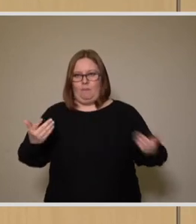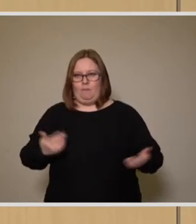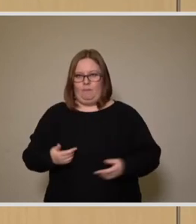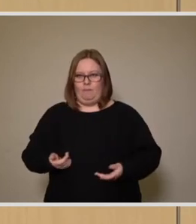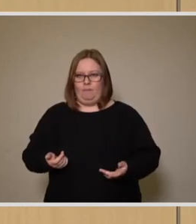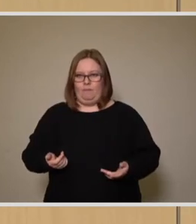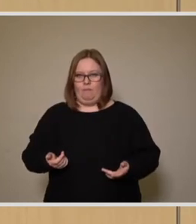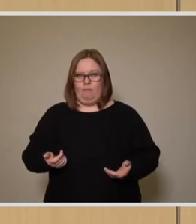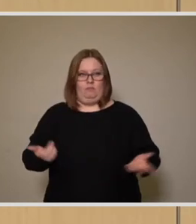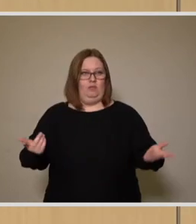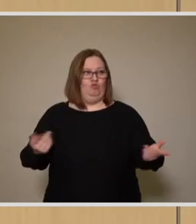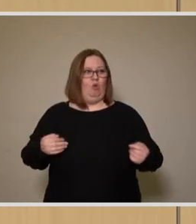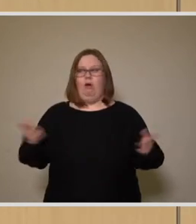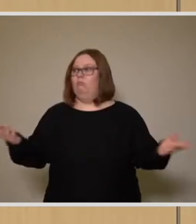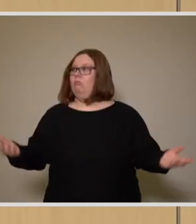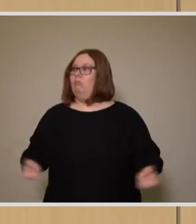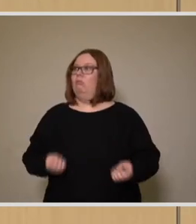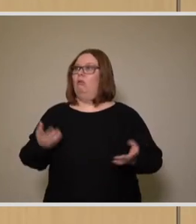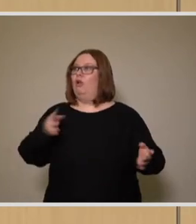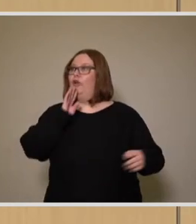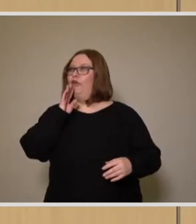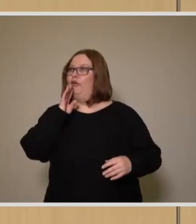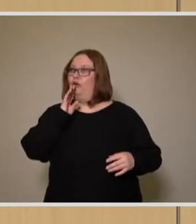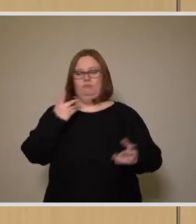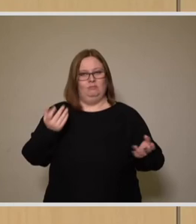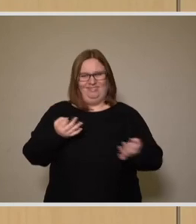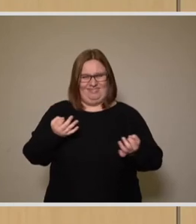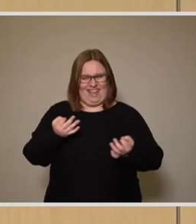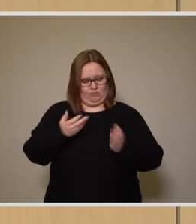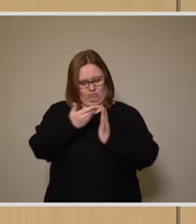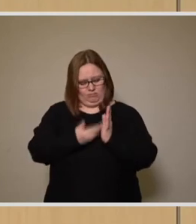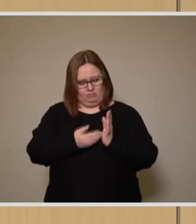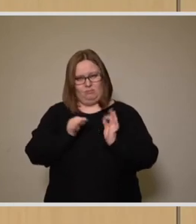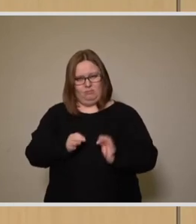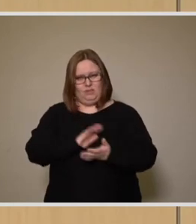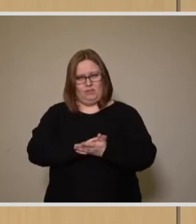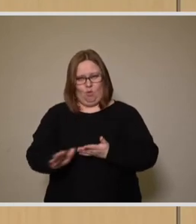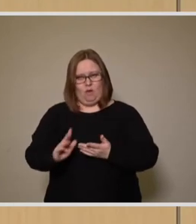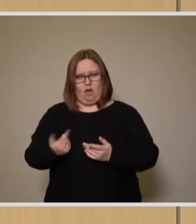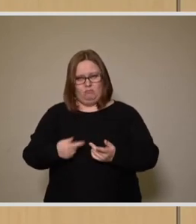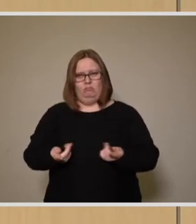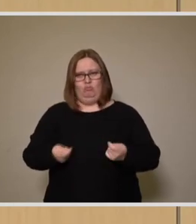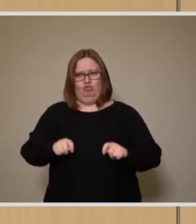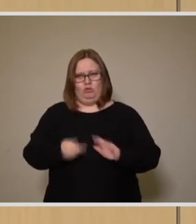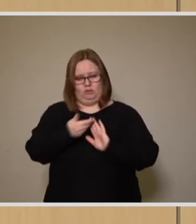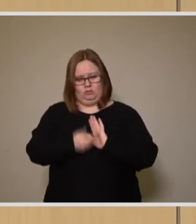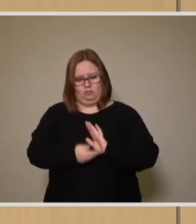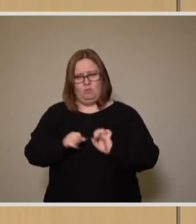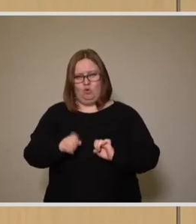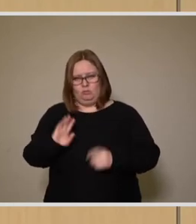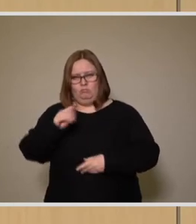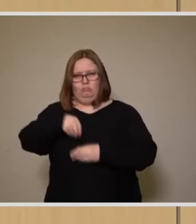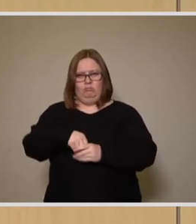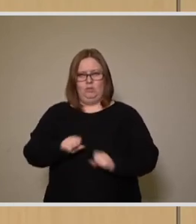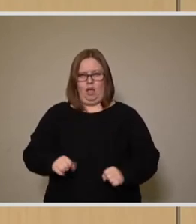Es ist nicht im luftleeren Raum, was da geredet wird, sondern da hat man jetzt wirklich die Möglichkeit, sich